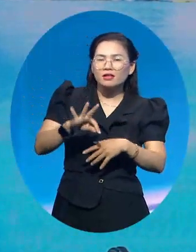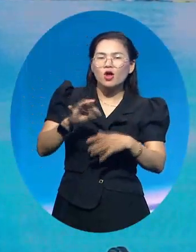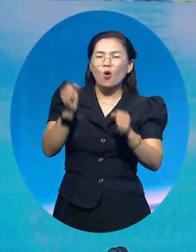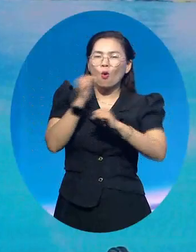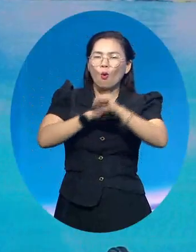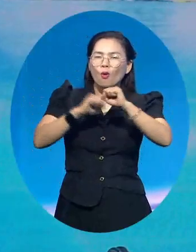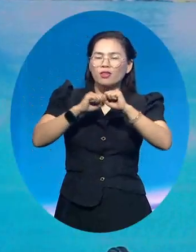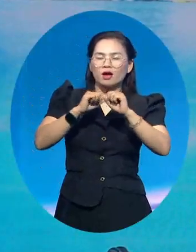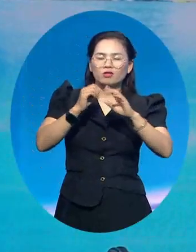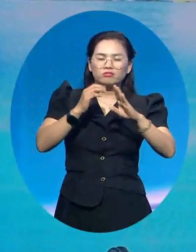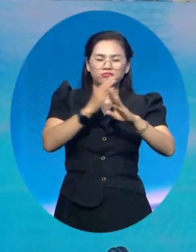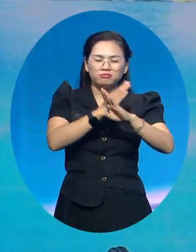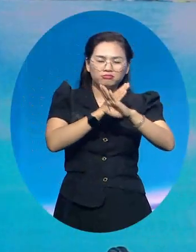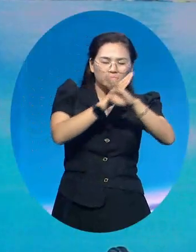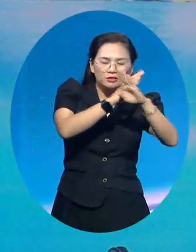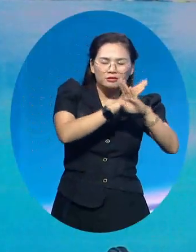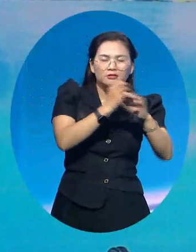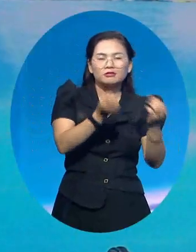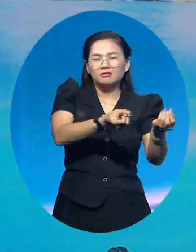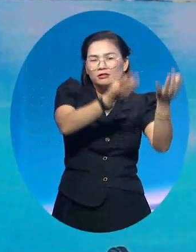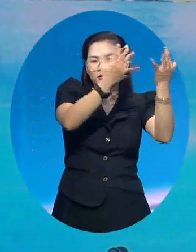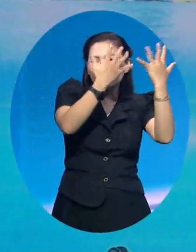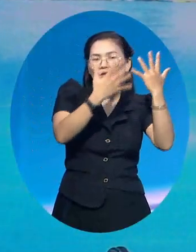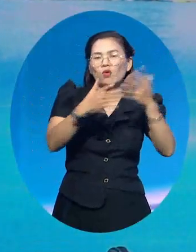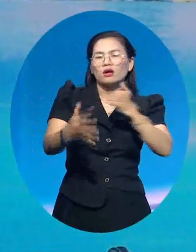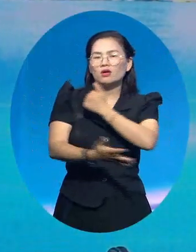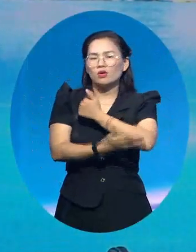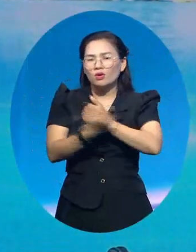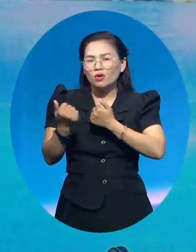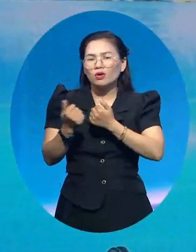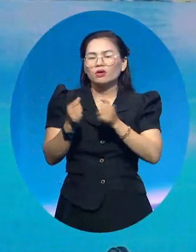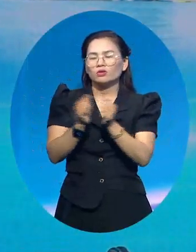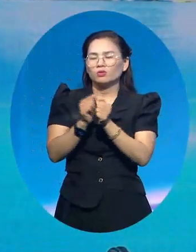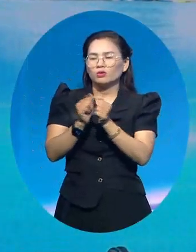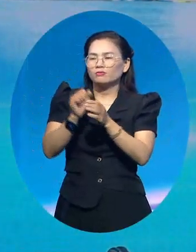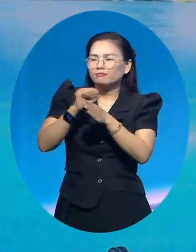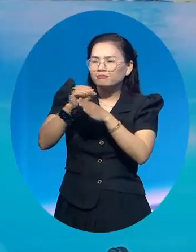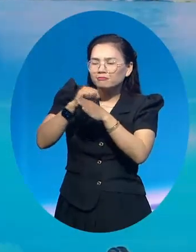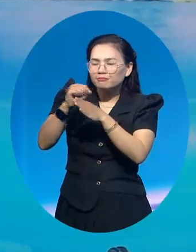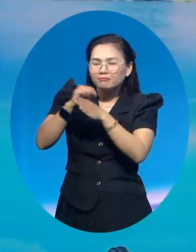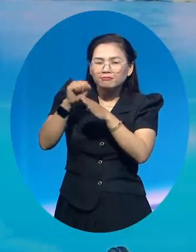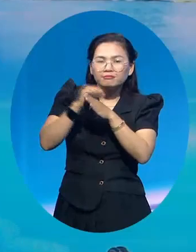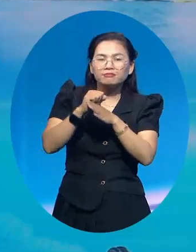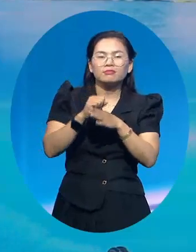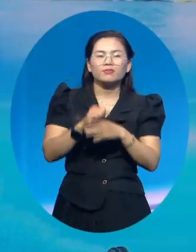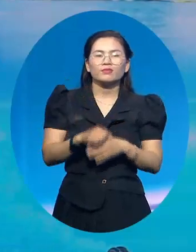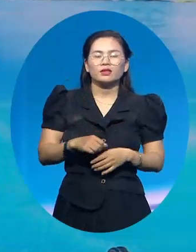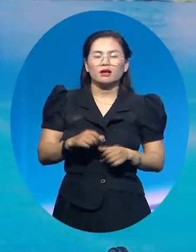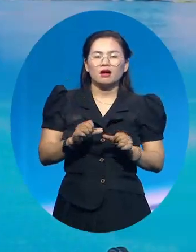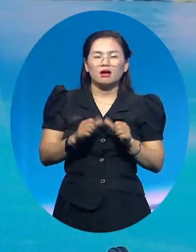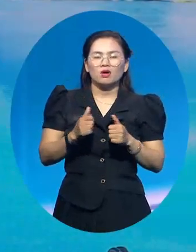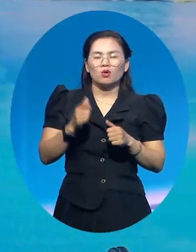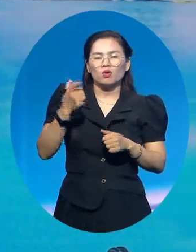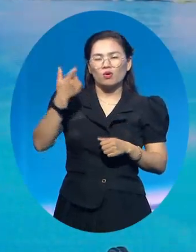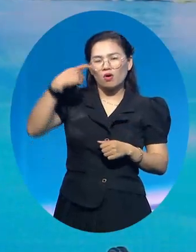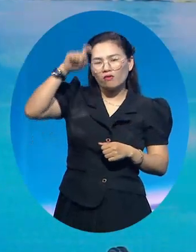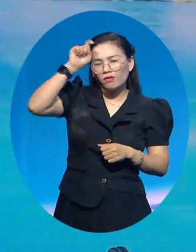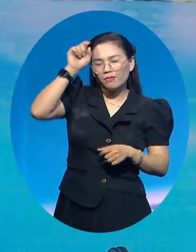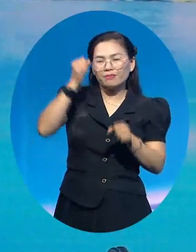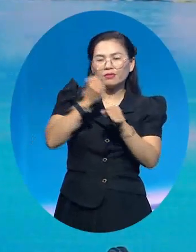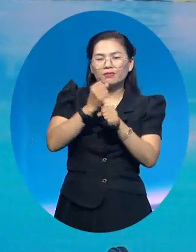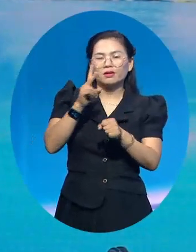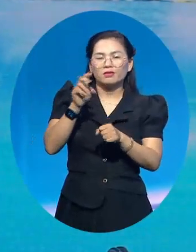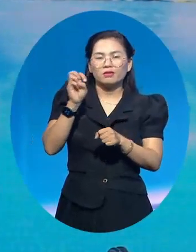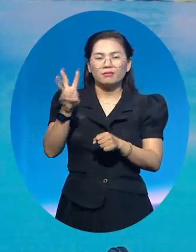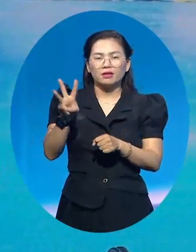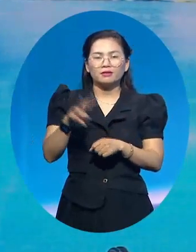kỹ thuật chữa cháy và cứu nạn cứu hộ đối với lực lượng dân phòng và lực lượng phòng cháy và chữa cháy cơ sở trên địa bàn quận Gò Vấp năm